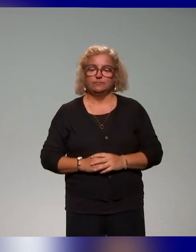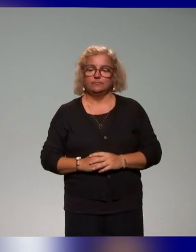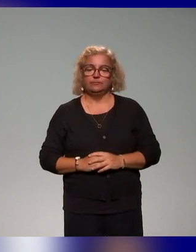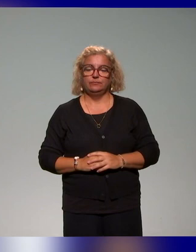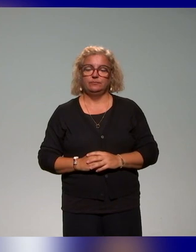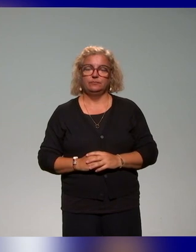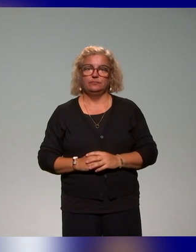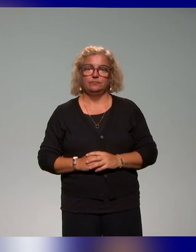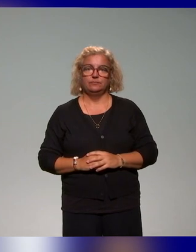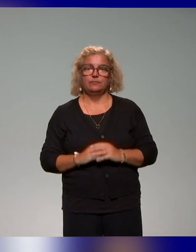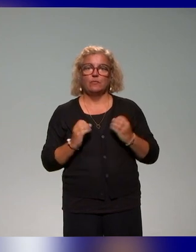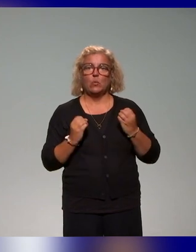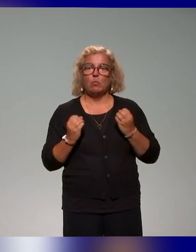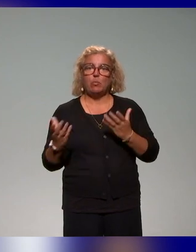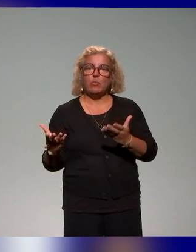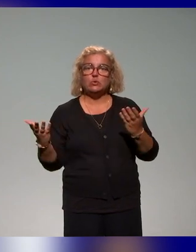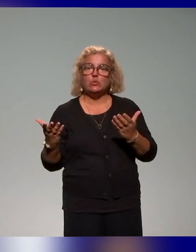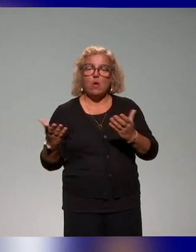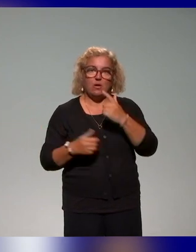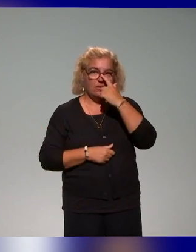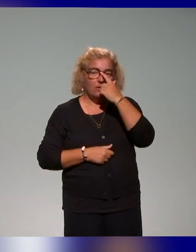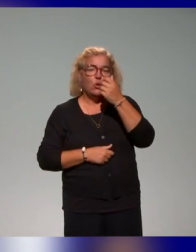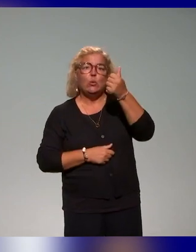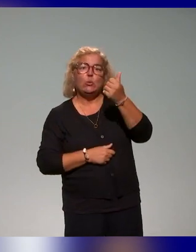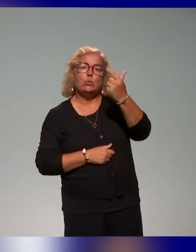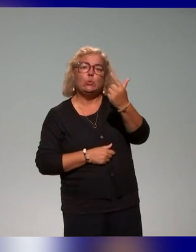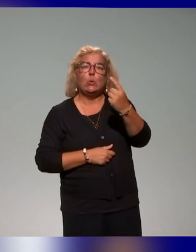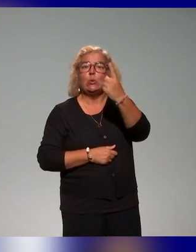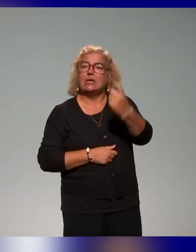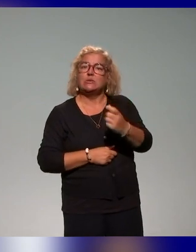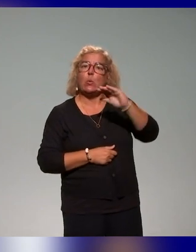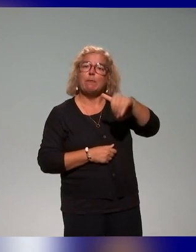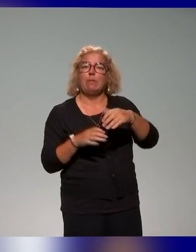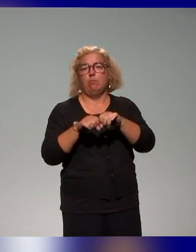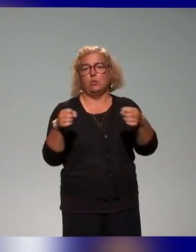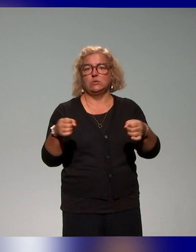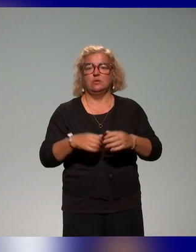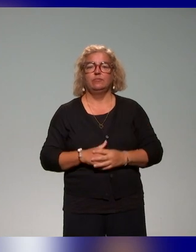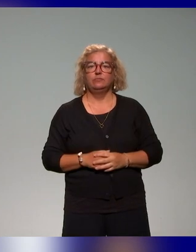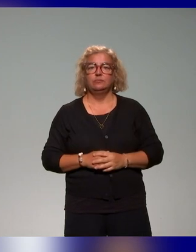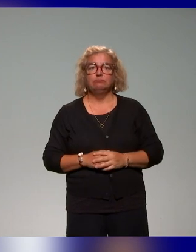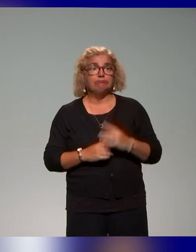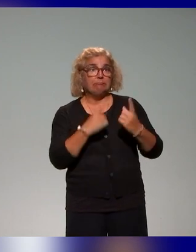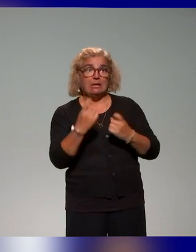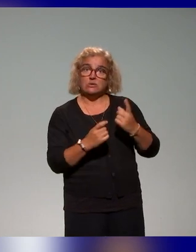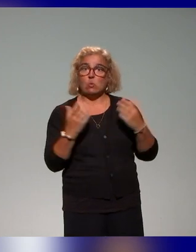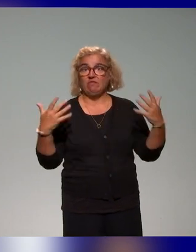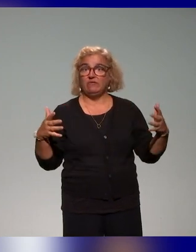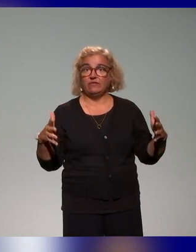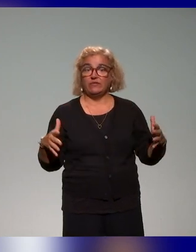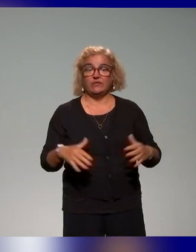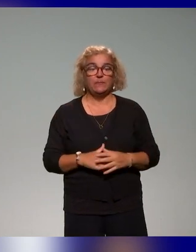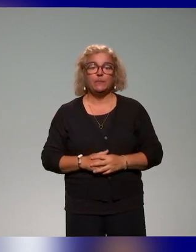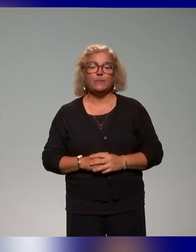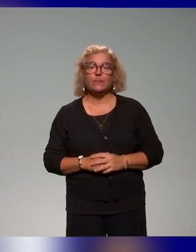Alors, ce que je vous propose, c'est qu'on prend encore une ou deux questions et on fera une pause. Il n'y a plus de questions. Hein. Là, j'ai